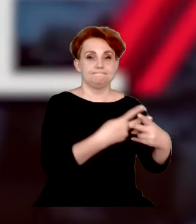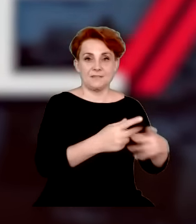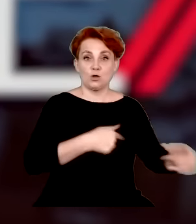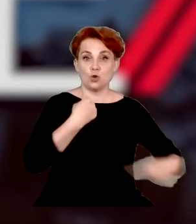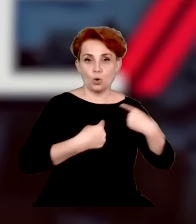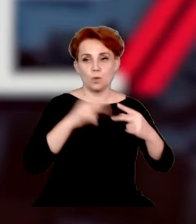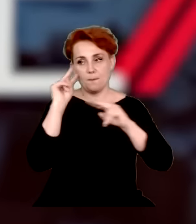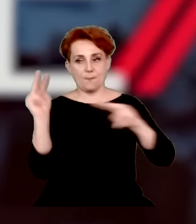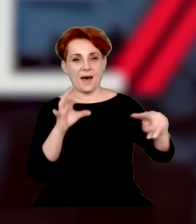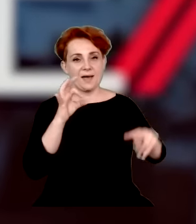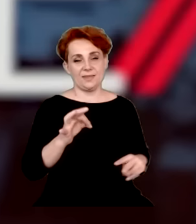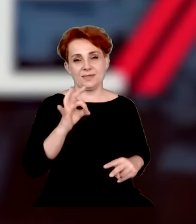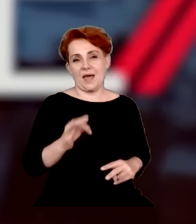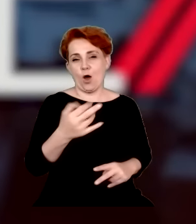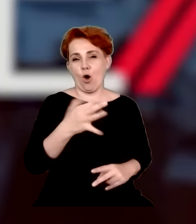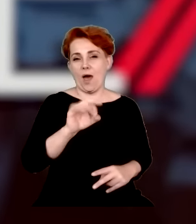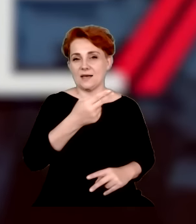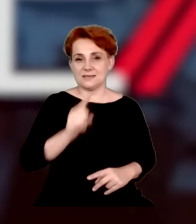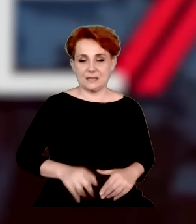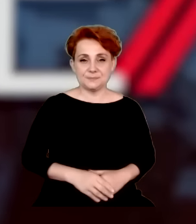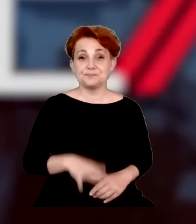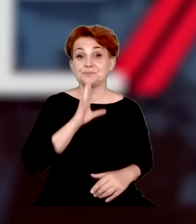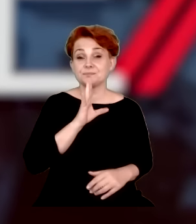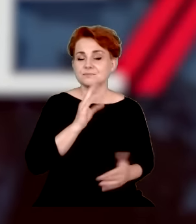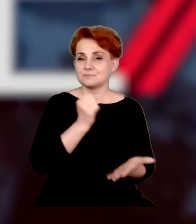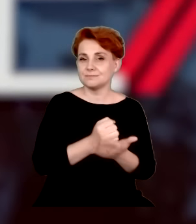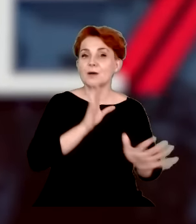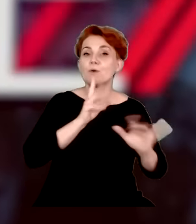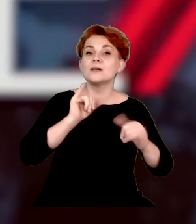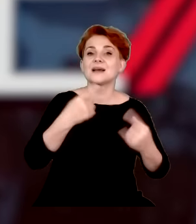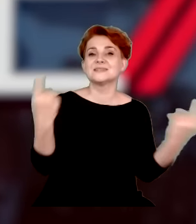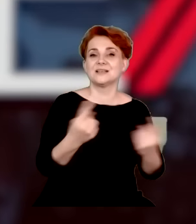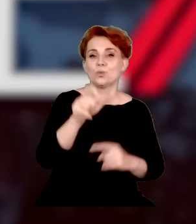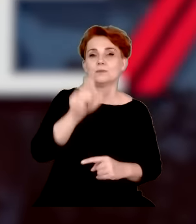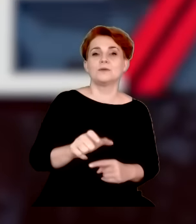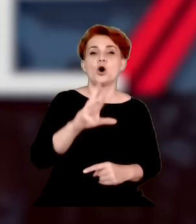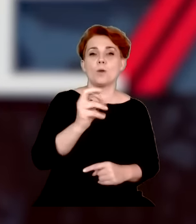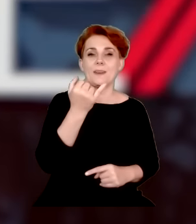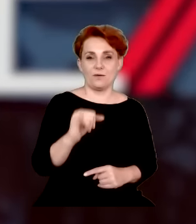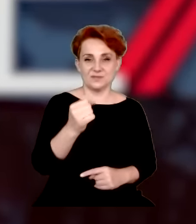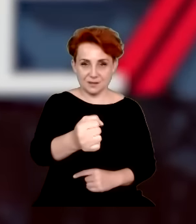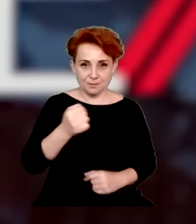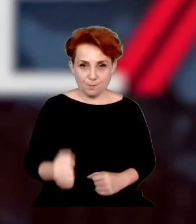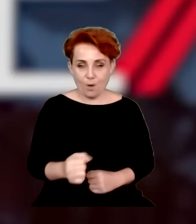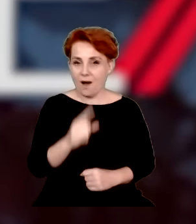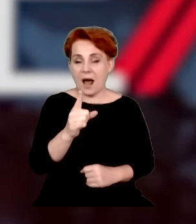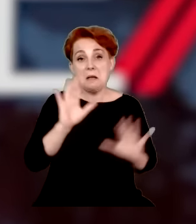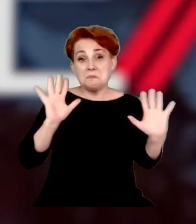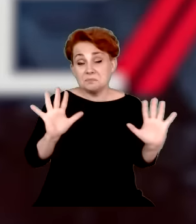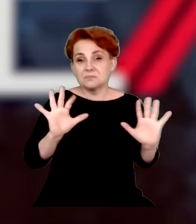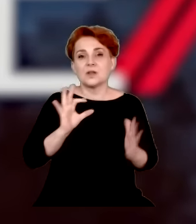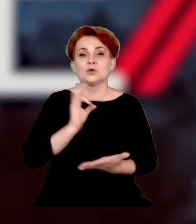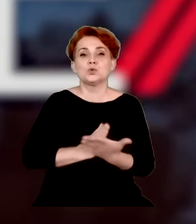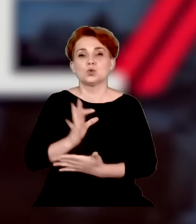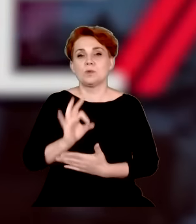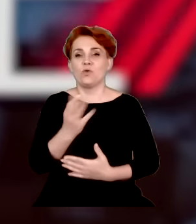Organizacja Narodów Zjednoczonych. Wygląda na to, że sprawa ma się podobnie jak w przypadku posła Marcina Romanowskiego. Ale nie zraża to służb Adama Bodnara i